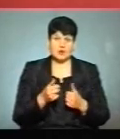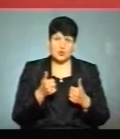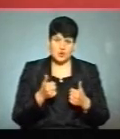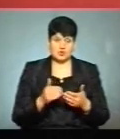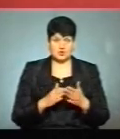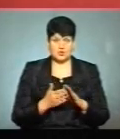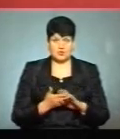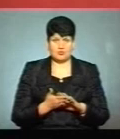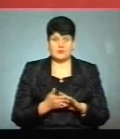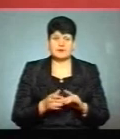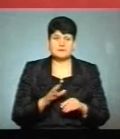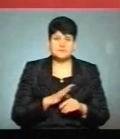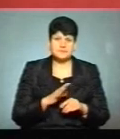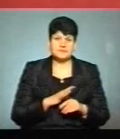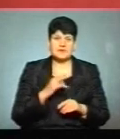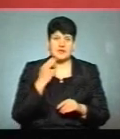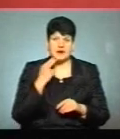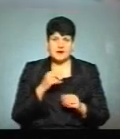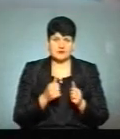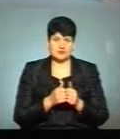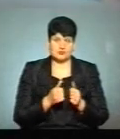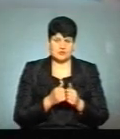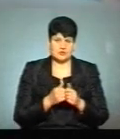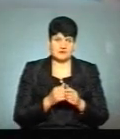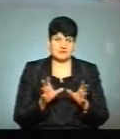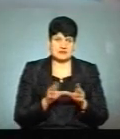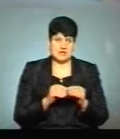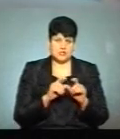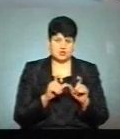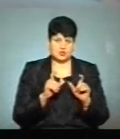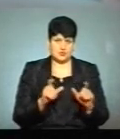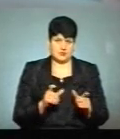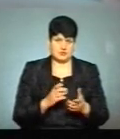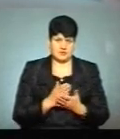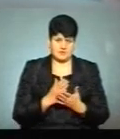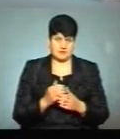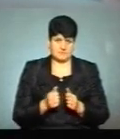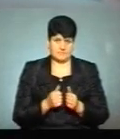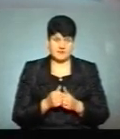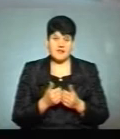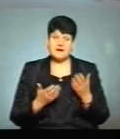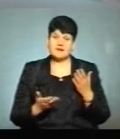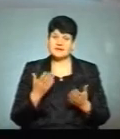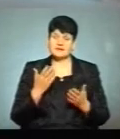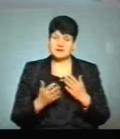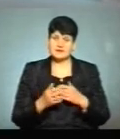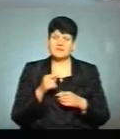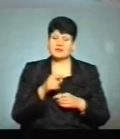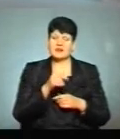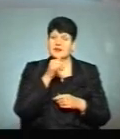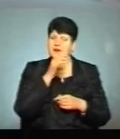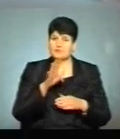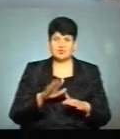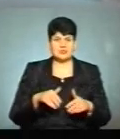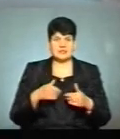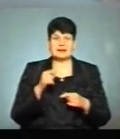умови. Навіть інколи краще, ніж поруч в загальноосвітніх школах, які знаходяться. Тим не менше, вони не можуть надати